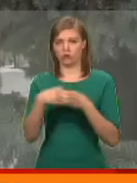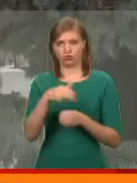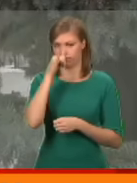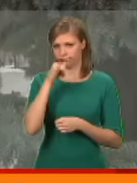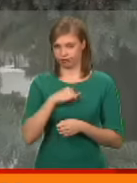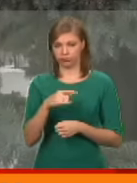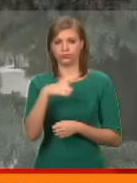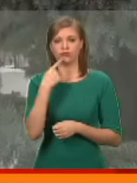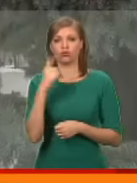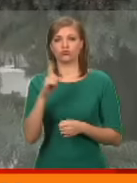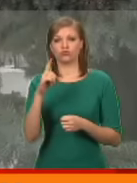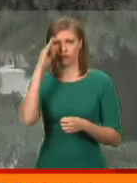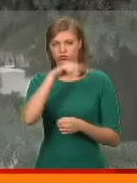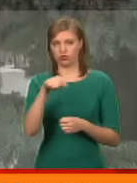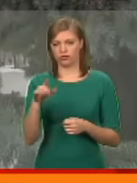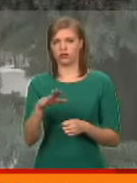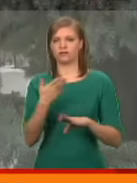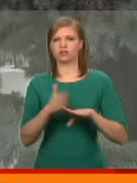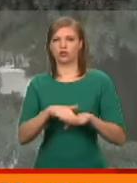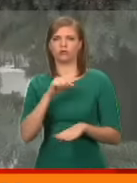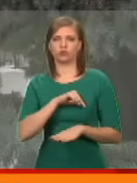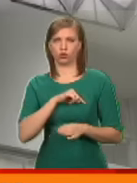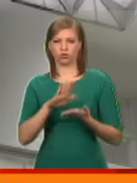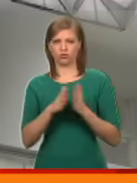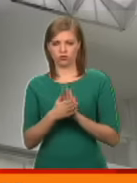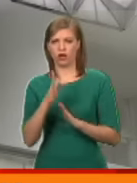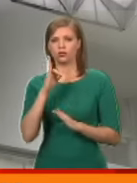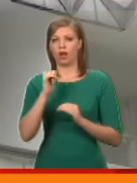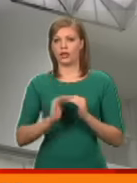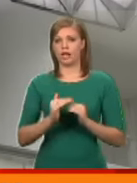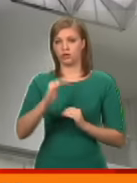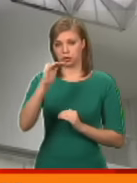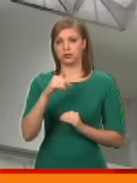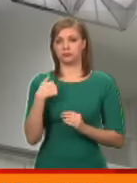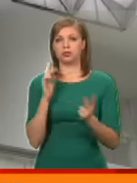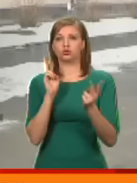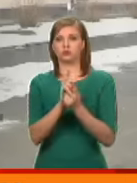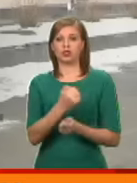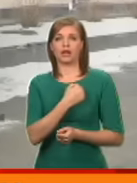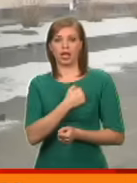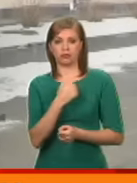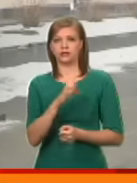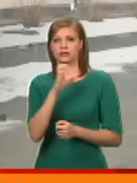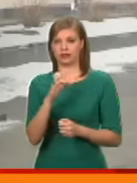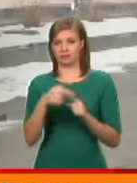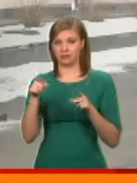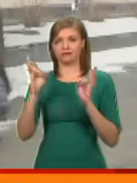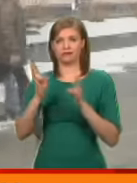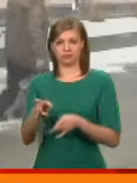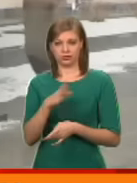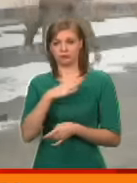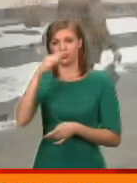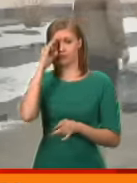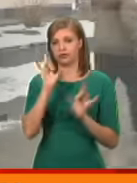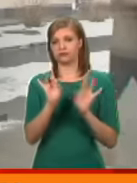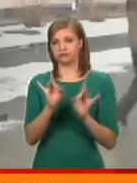не пускають, кажуть, чоловіки в складному психологічному стані. Та на сходниках шпиталю вікна зустріли армійця зі Світлодарської дуги.